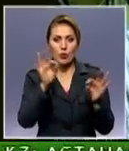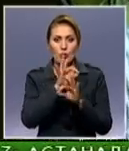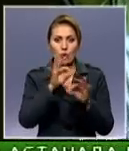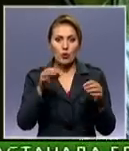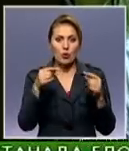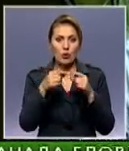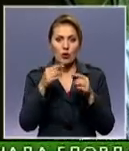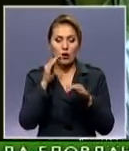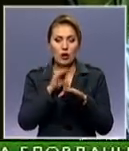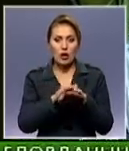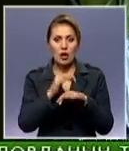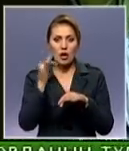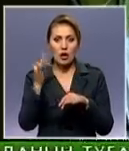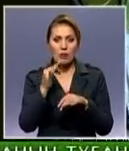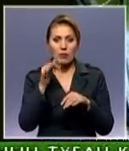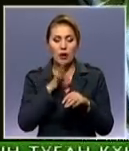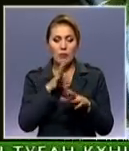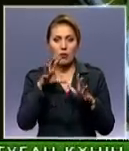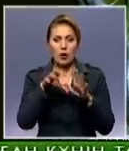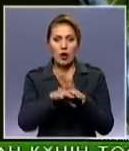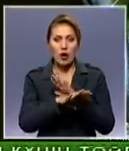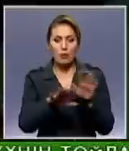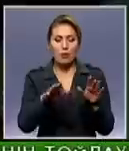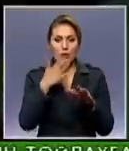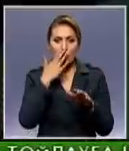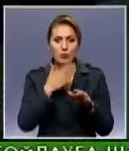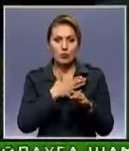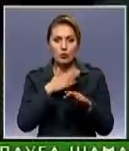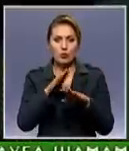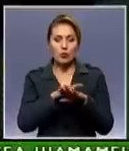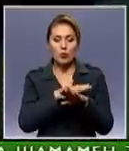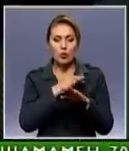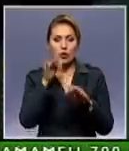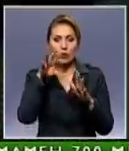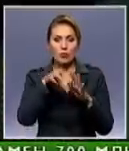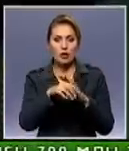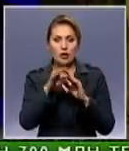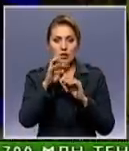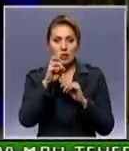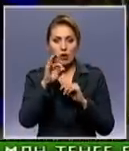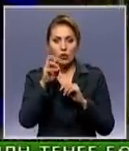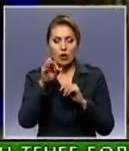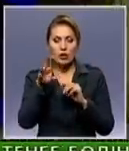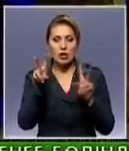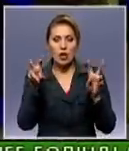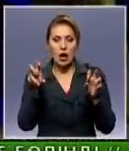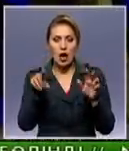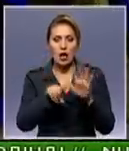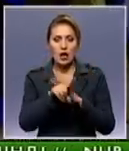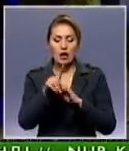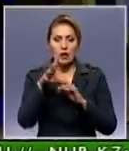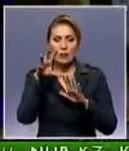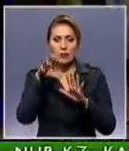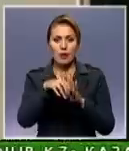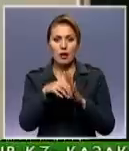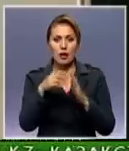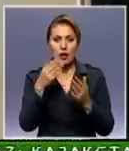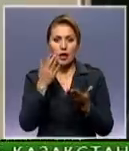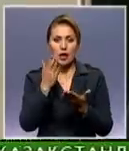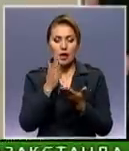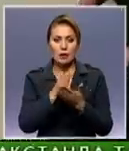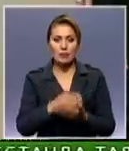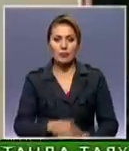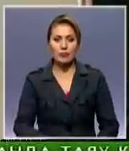рас. Себебі тарихымызда қосыла алмай қалған ғашықтардың ұзын тізбегінің ішінде Естай мен Қорлан есімдері алғашқылардың қатарында аталады.